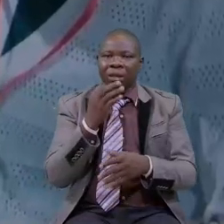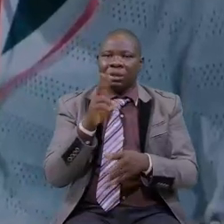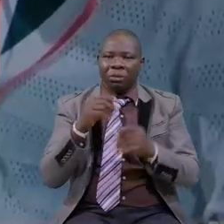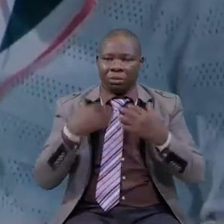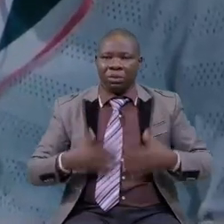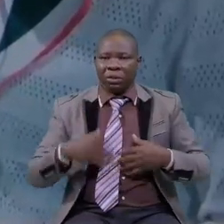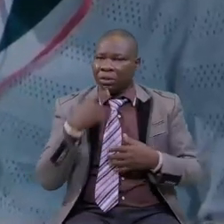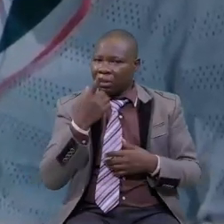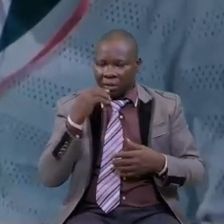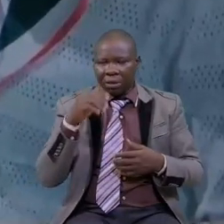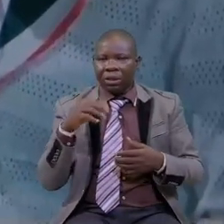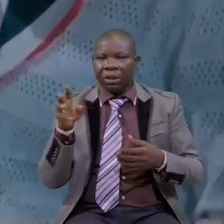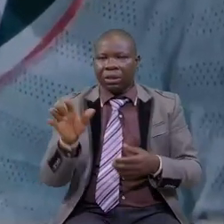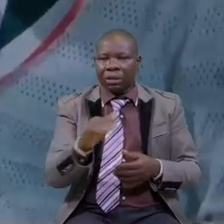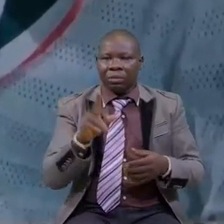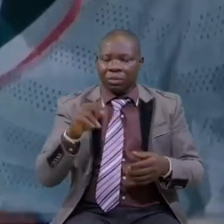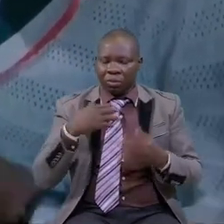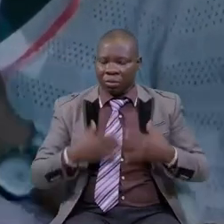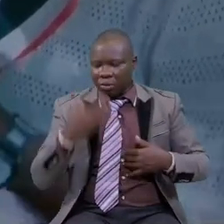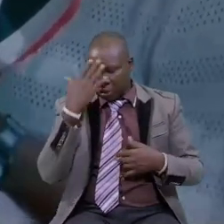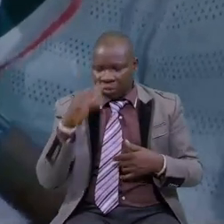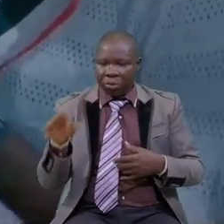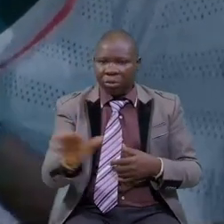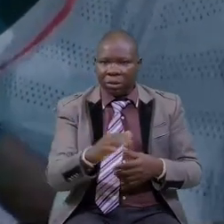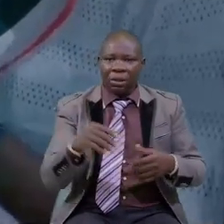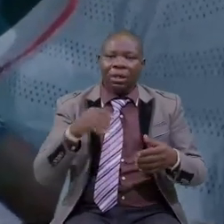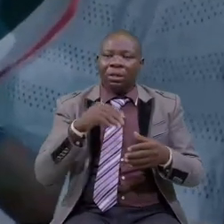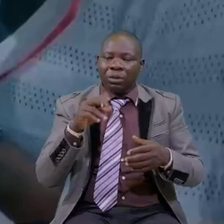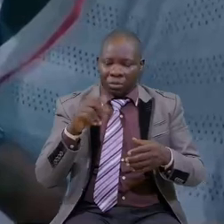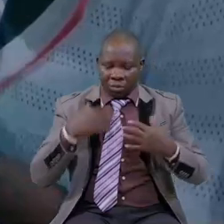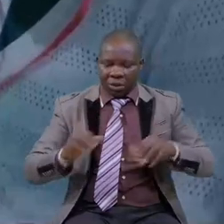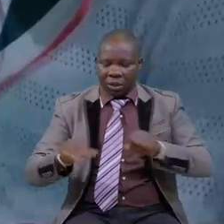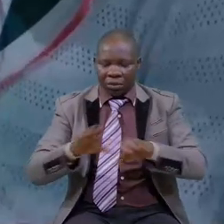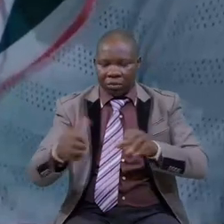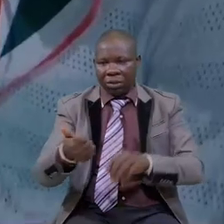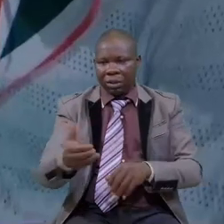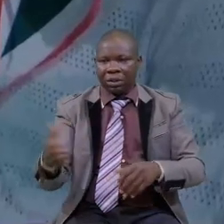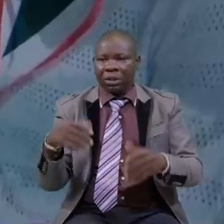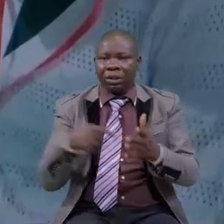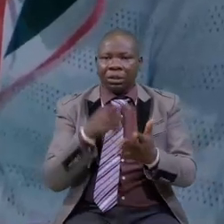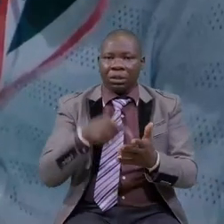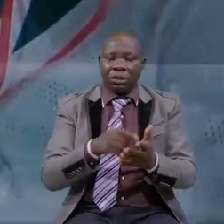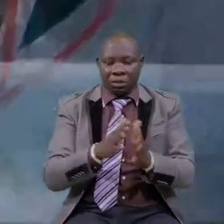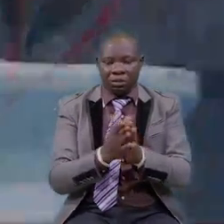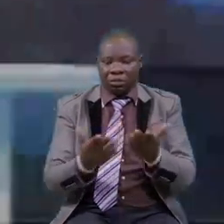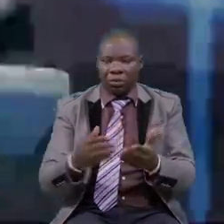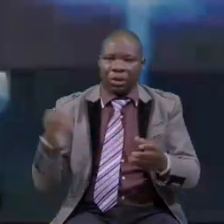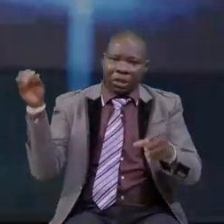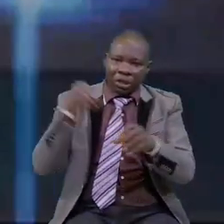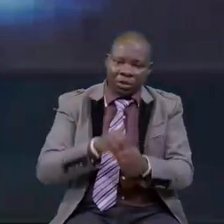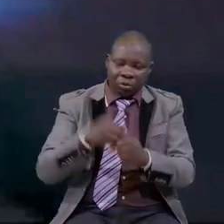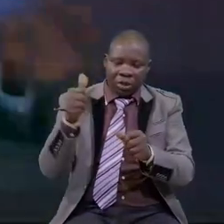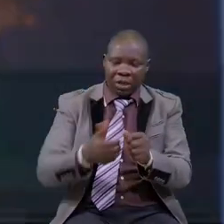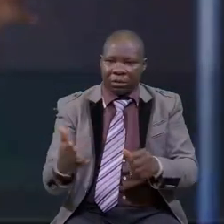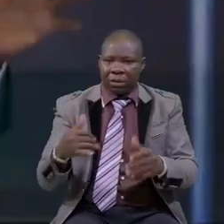les voit, personne ne les connaît, personne ne peut rien leur faire. Ah, ce livre inclut toutes choses. Cela inclut notre